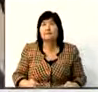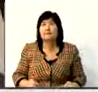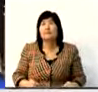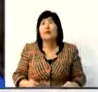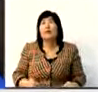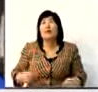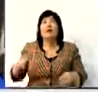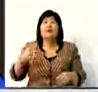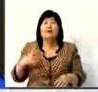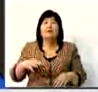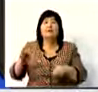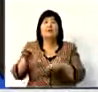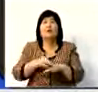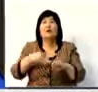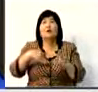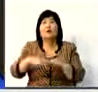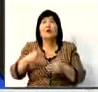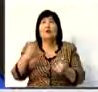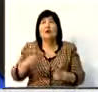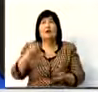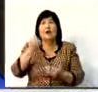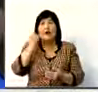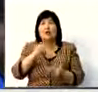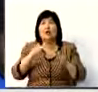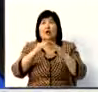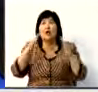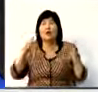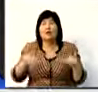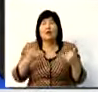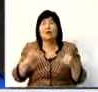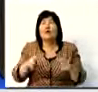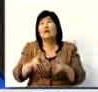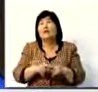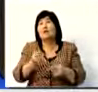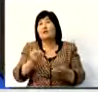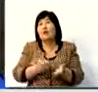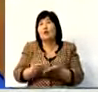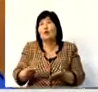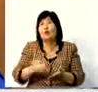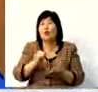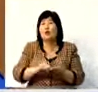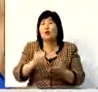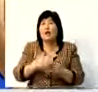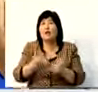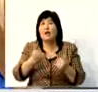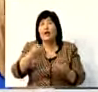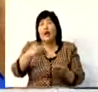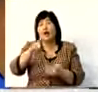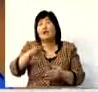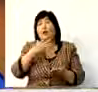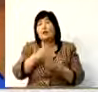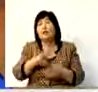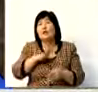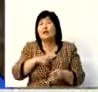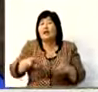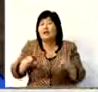Олын ұяға, қызын қияға қондырған қарт қаламгер бүгінде қара шаңырақтың мәуелі бәйтерегі. Саналы ғұмырын журналистика саласына ардаған ардазымат өз заманында